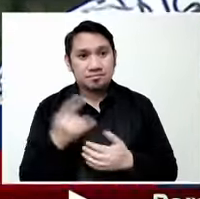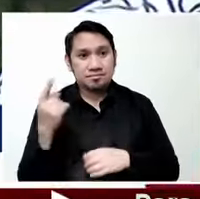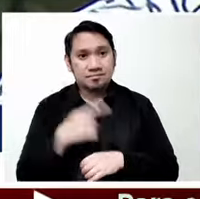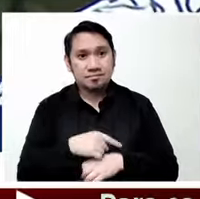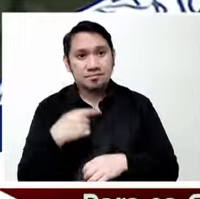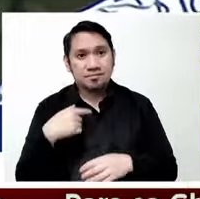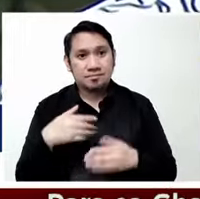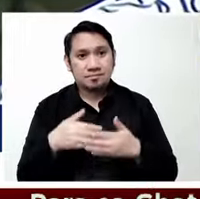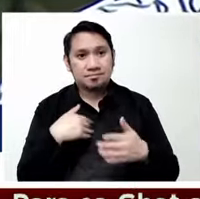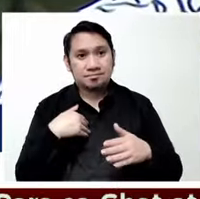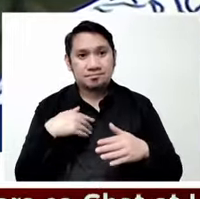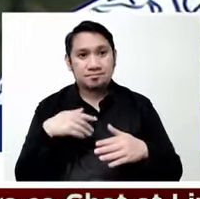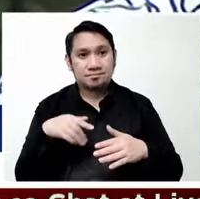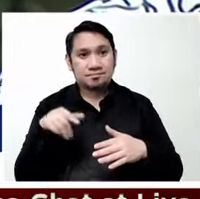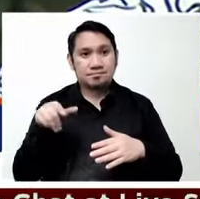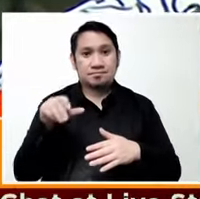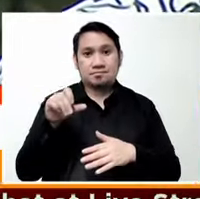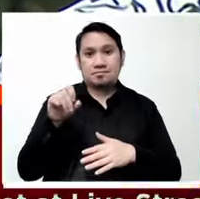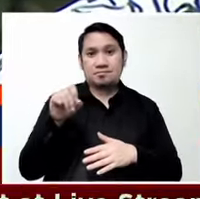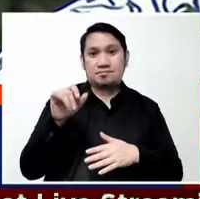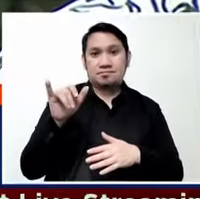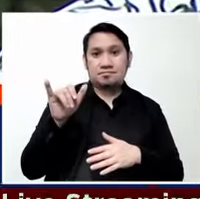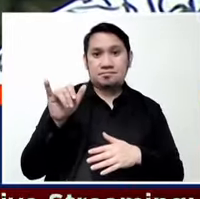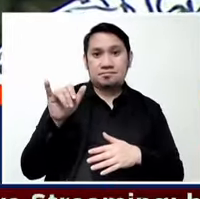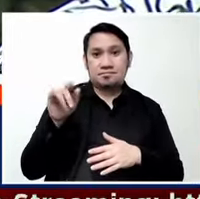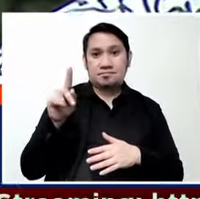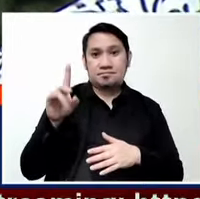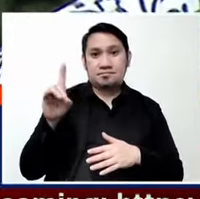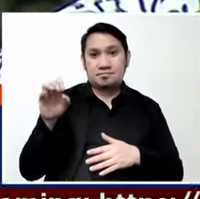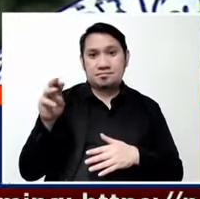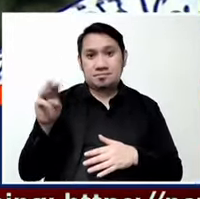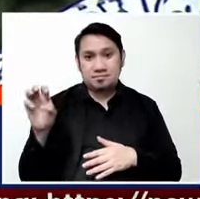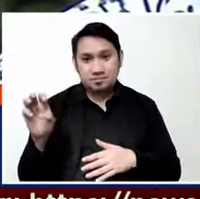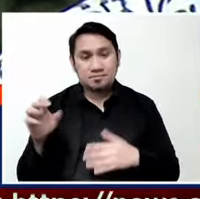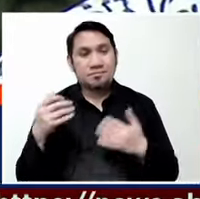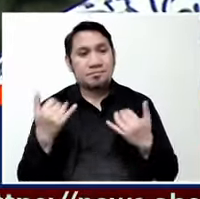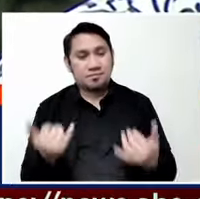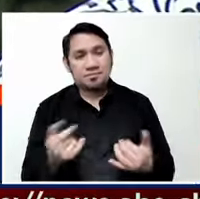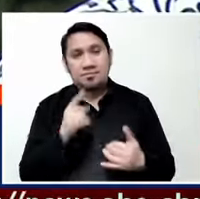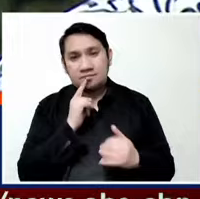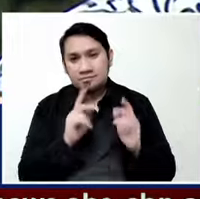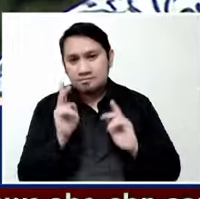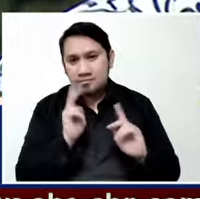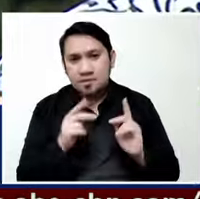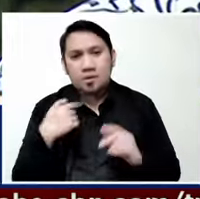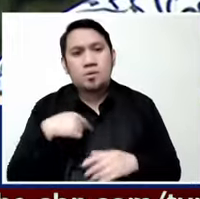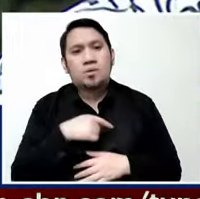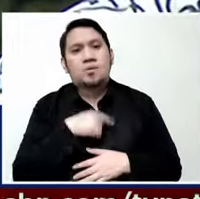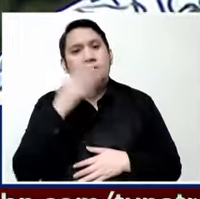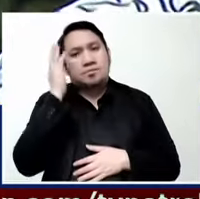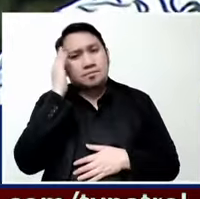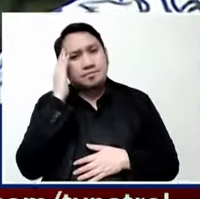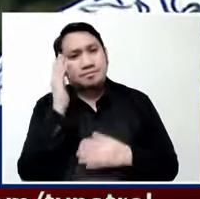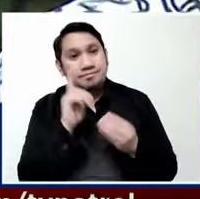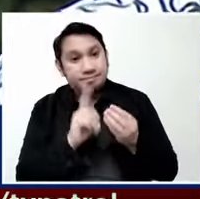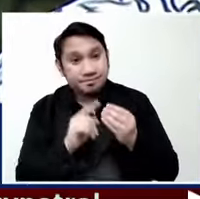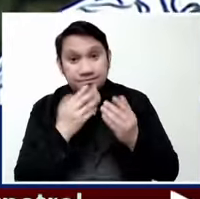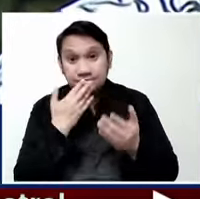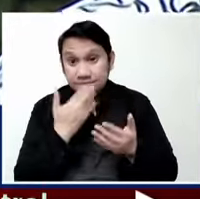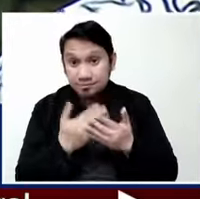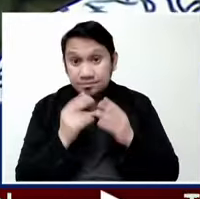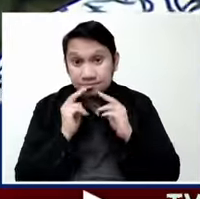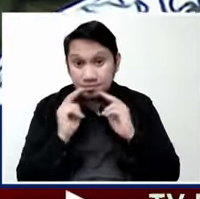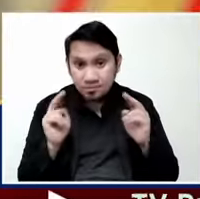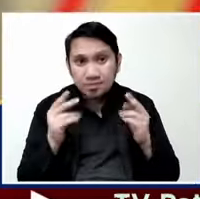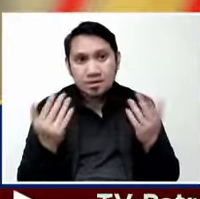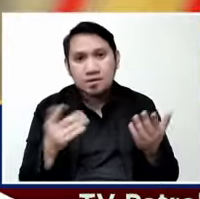umakyat sa Sky Dome. So sobrang na-hype po kami na mag-perform kasi nalaman po namin yung good news na yun. And yeah, I think